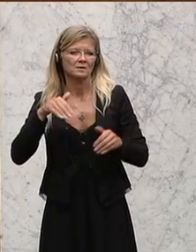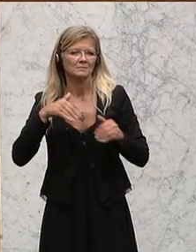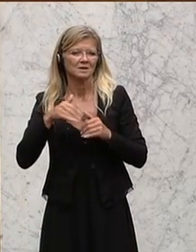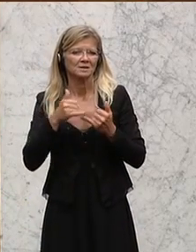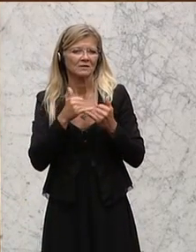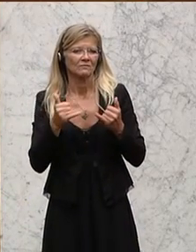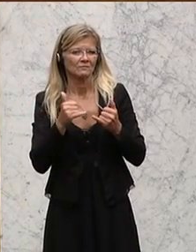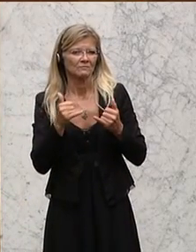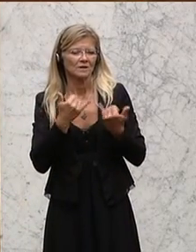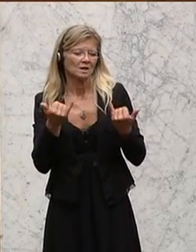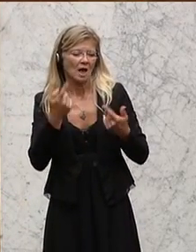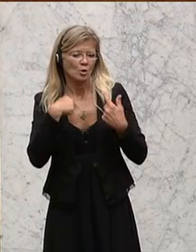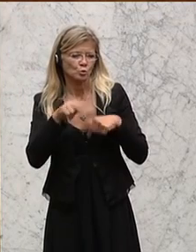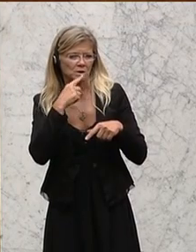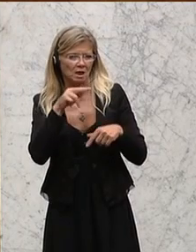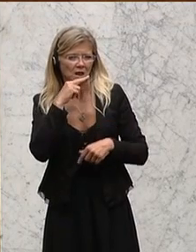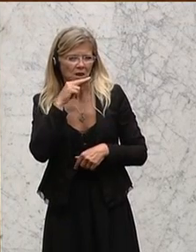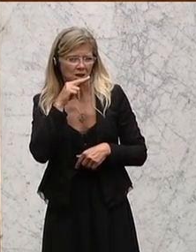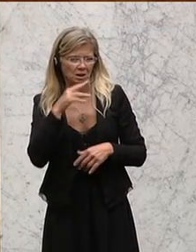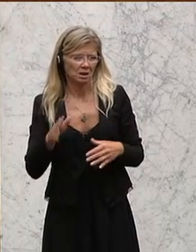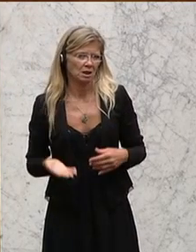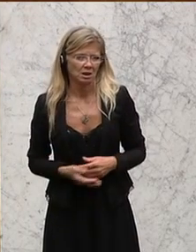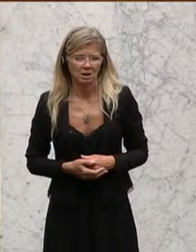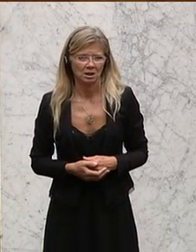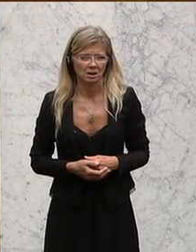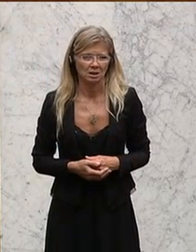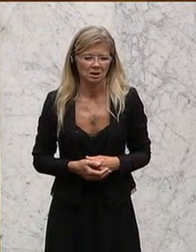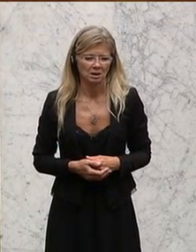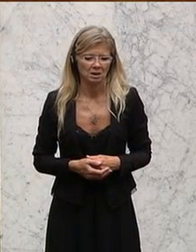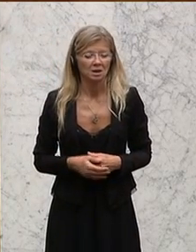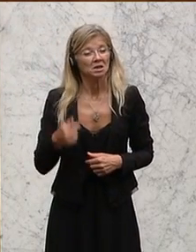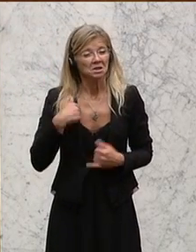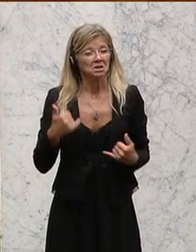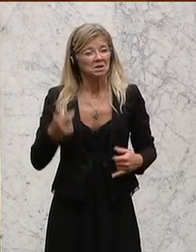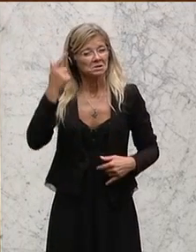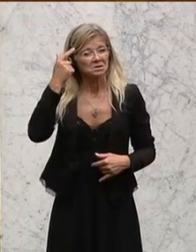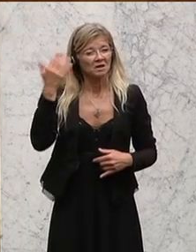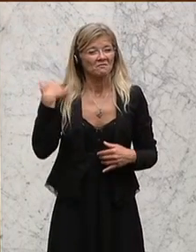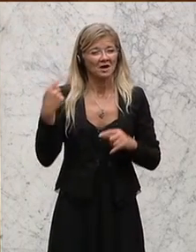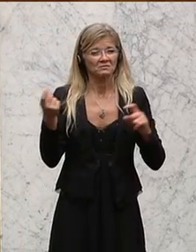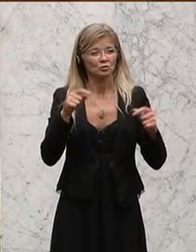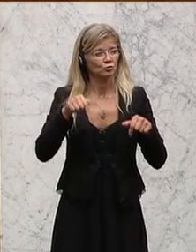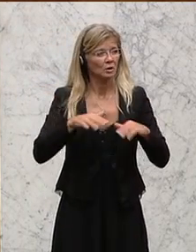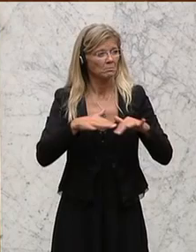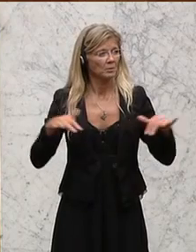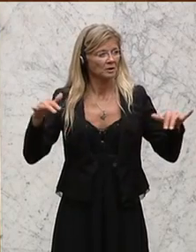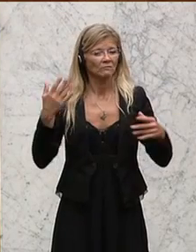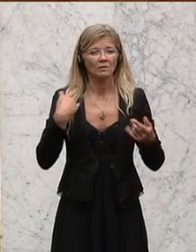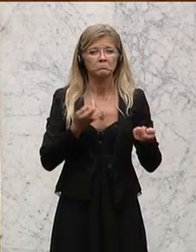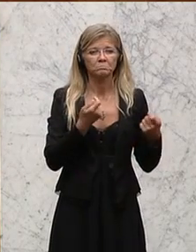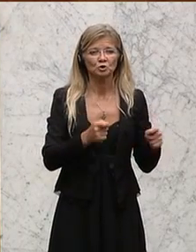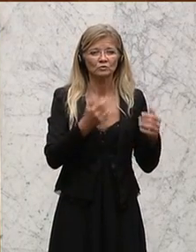als fadenscheinige Ausrede. Das erinnert mich an die Diskussion im Plenum anlässlich der Beschlussfassung